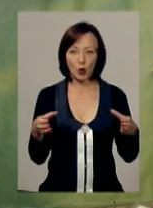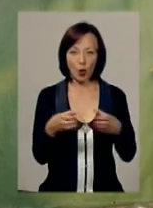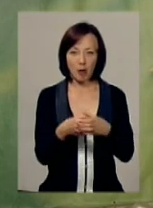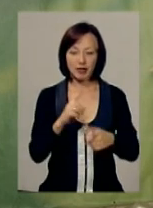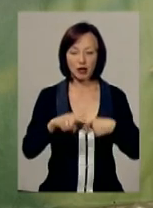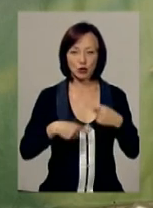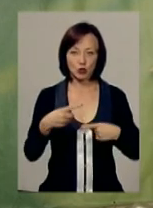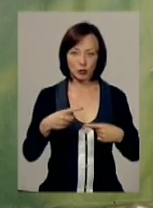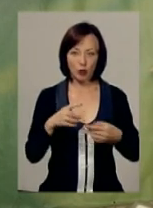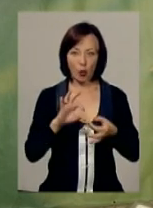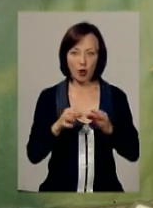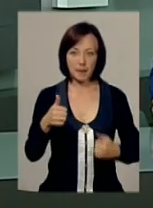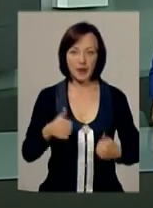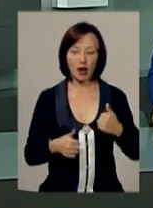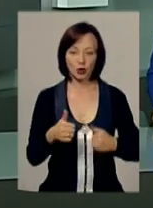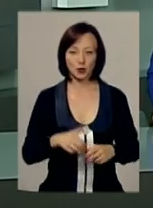на наступну Олімпіаду.